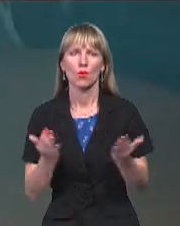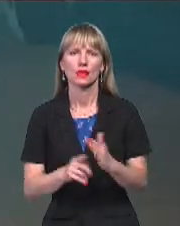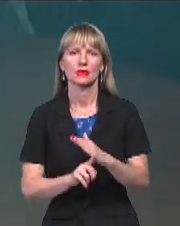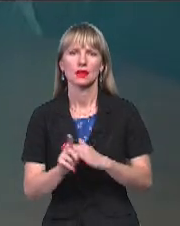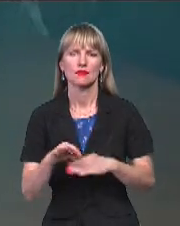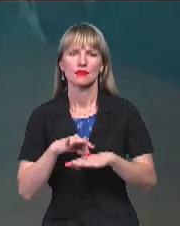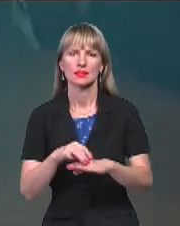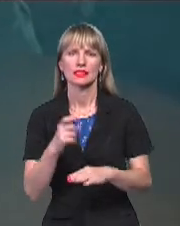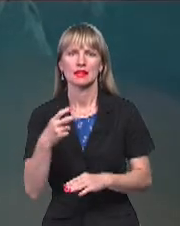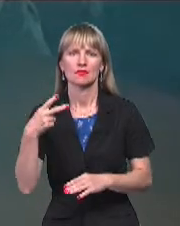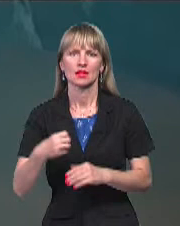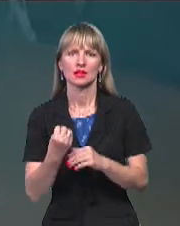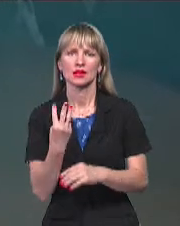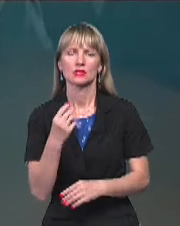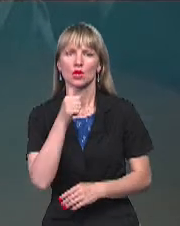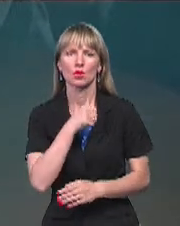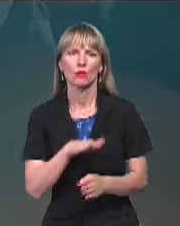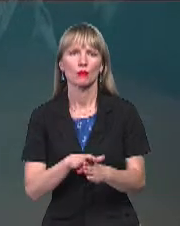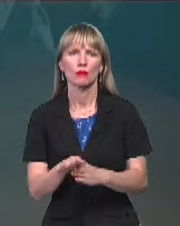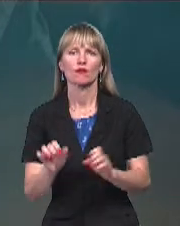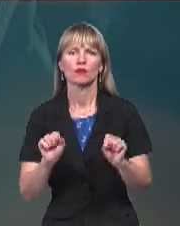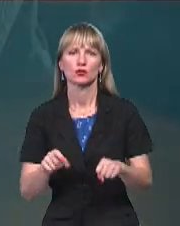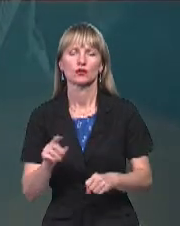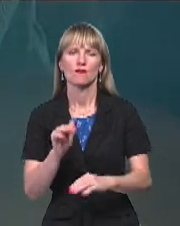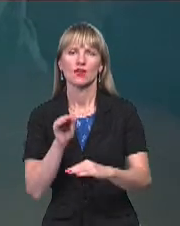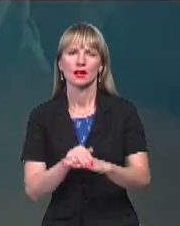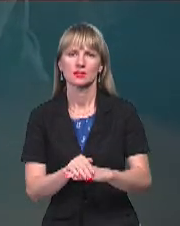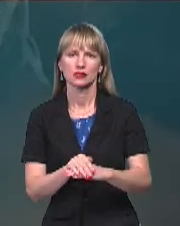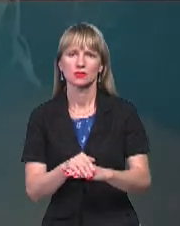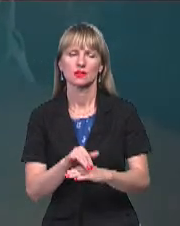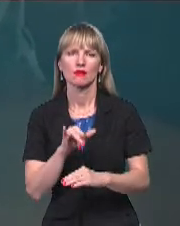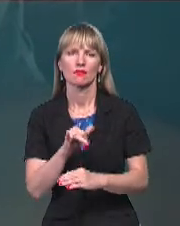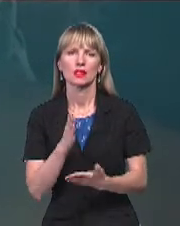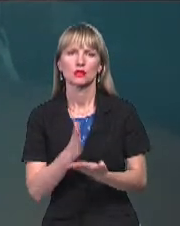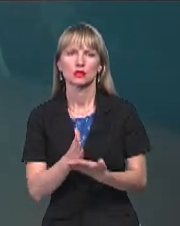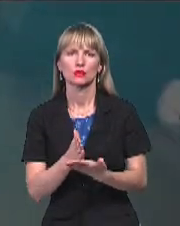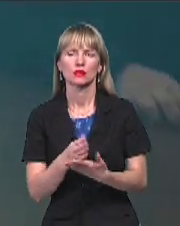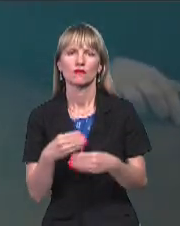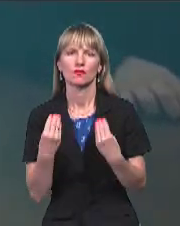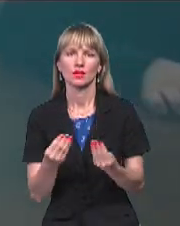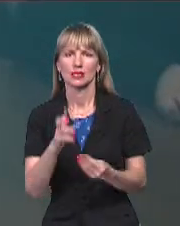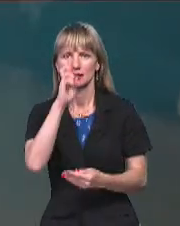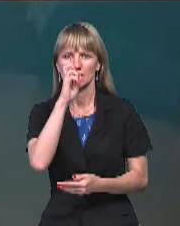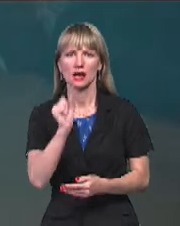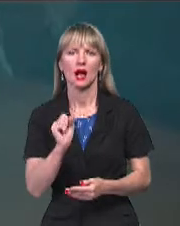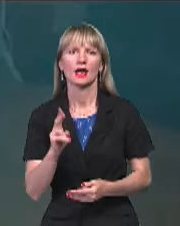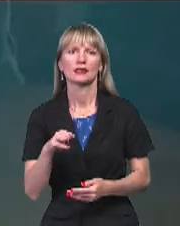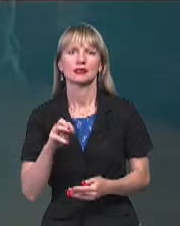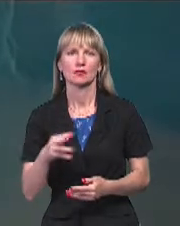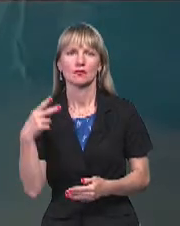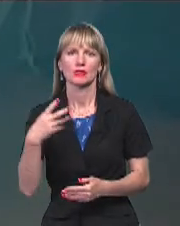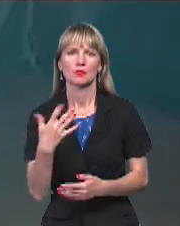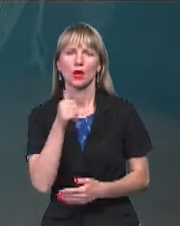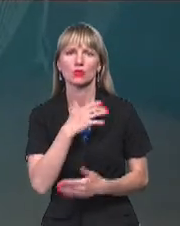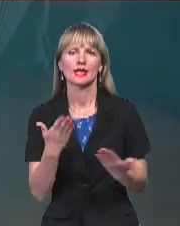вестися з 2013 року. Цілком можливо, що фактично по існуючим виданим держактам 2005 року якісь